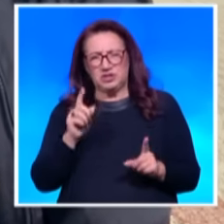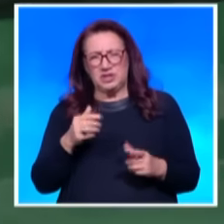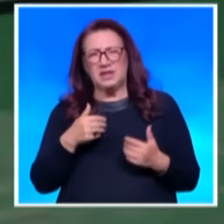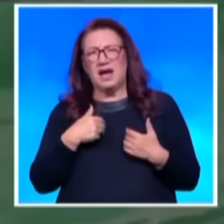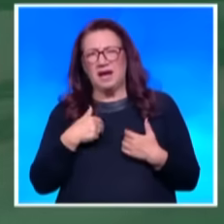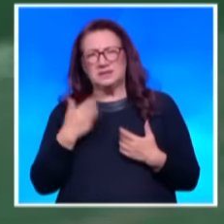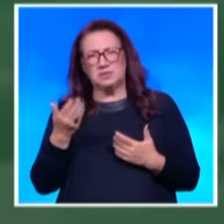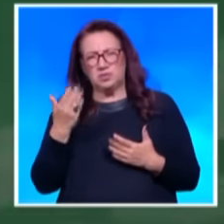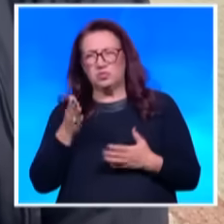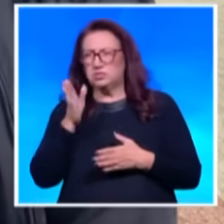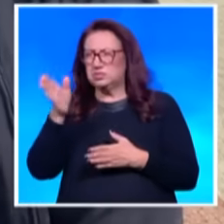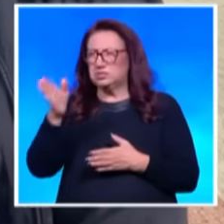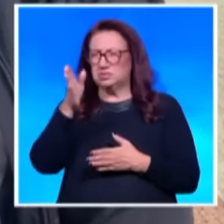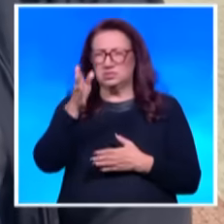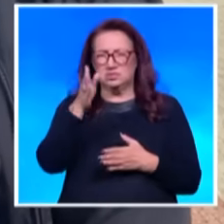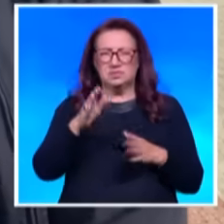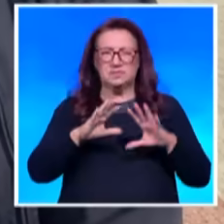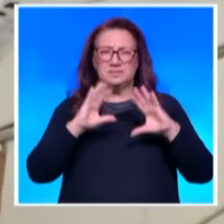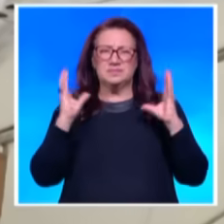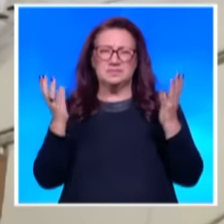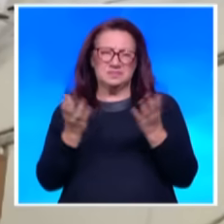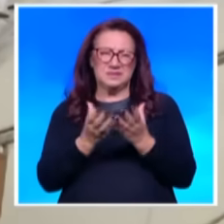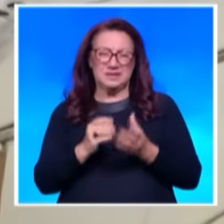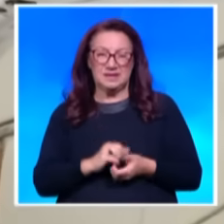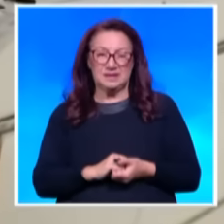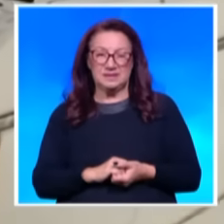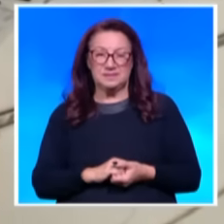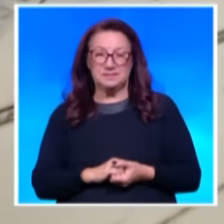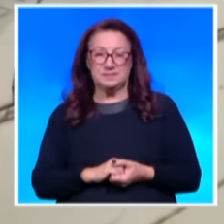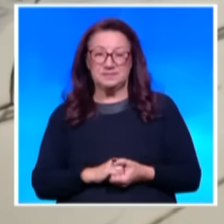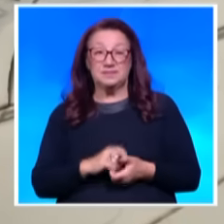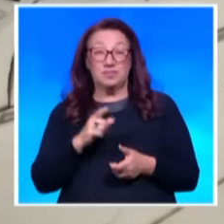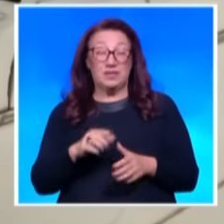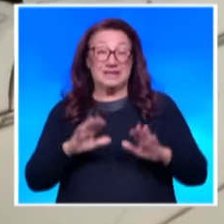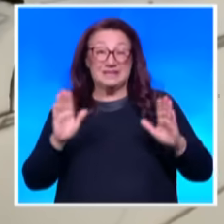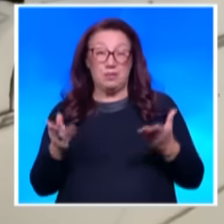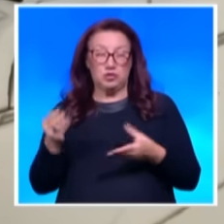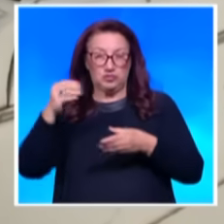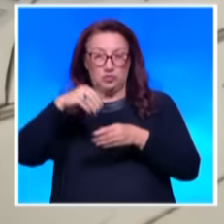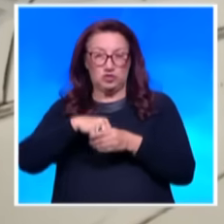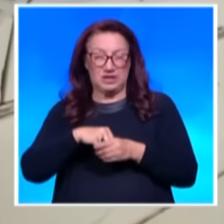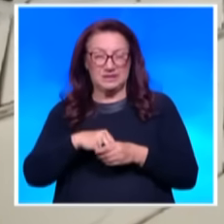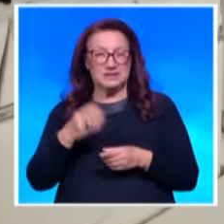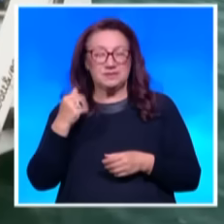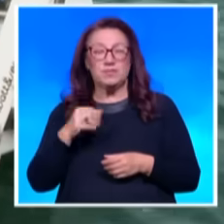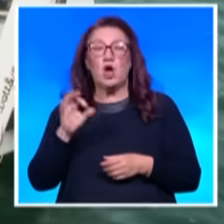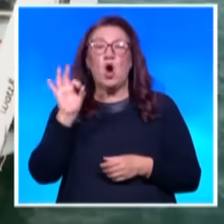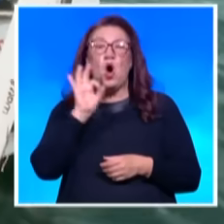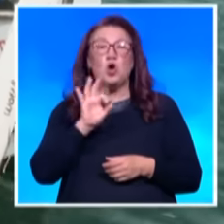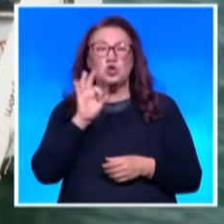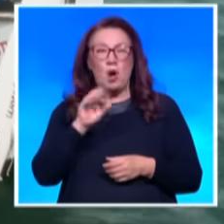почти навсякъде, Варна си ми е любимо място. На Дворни стартира участието си през октомври от Ла Коруня, Испания.